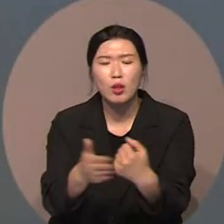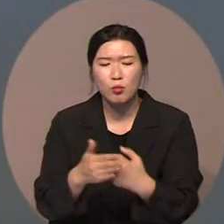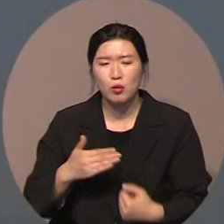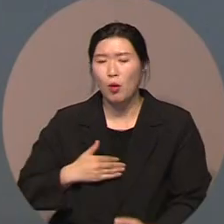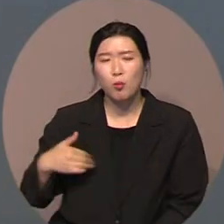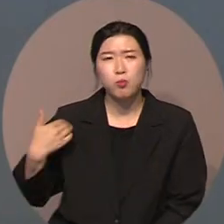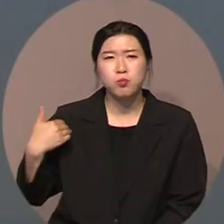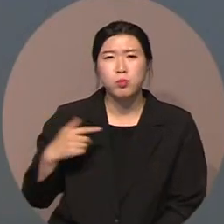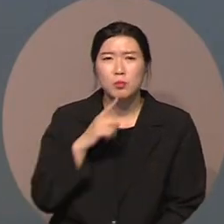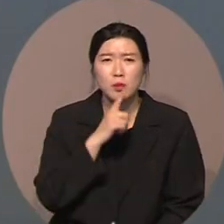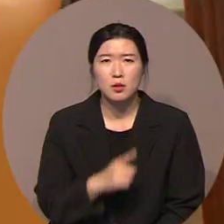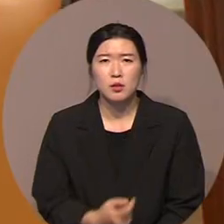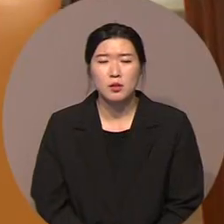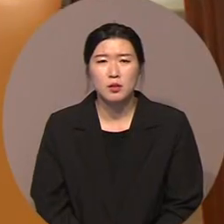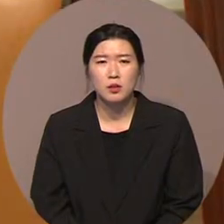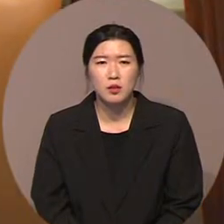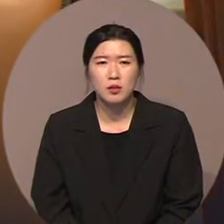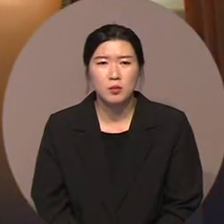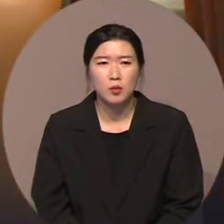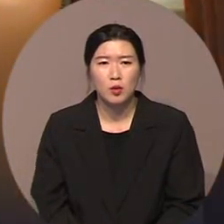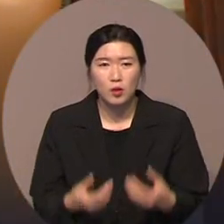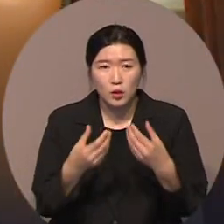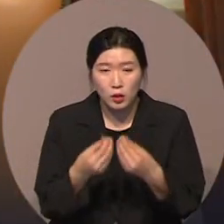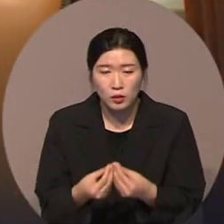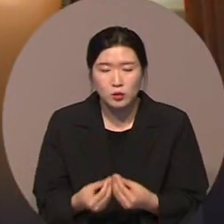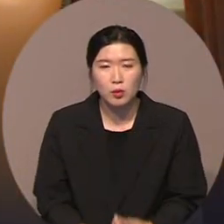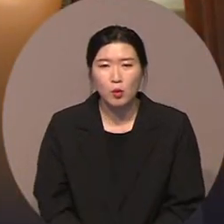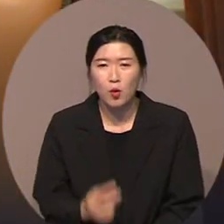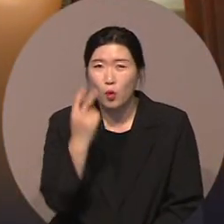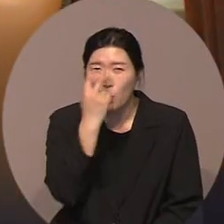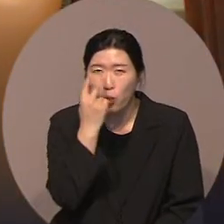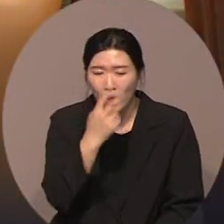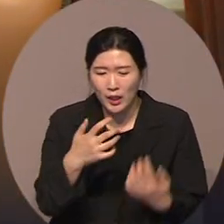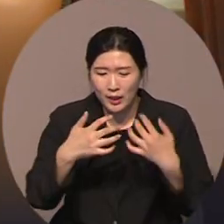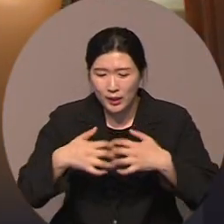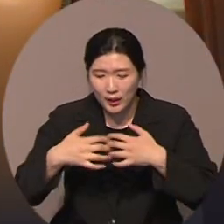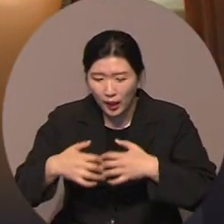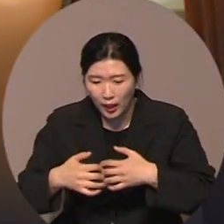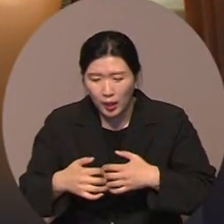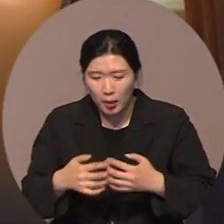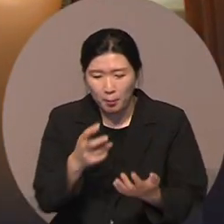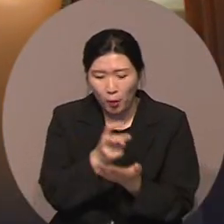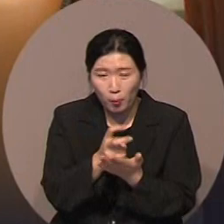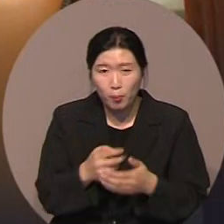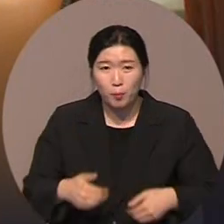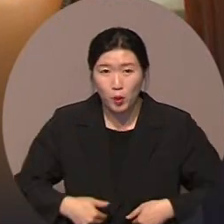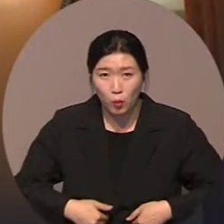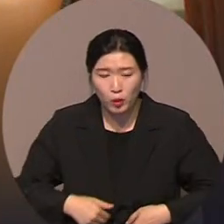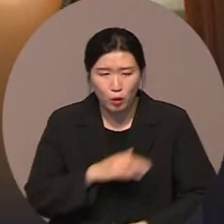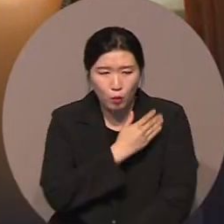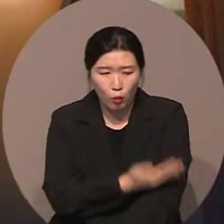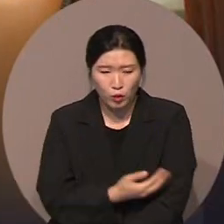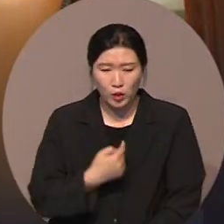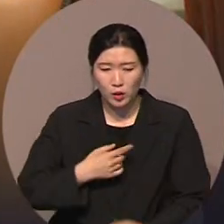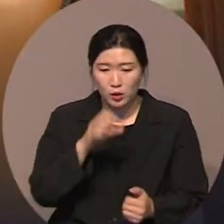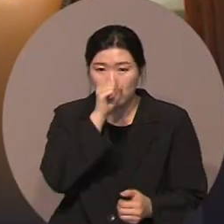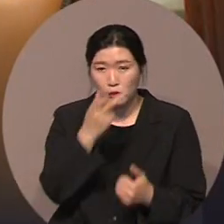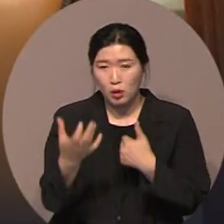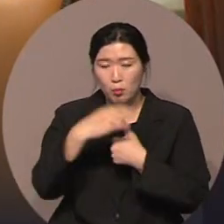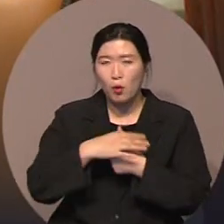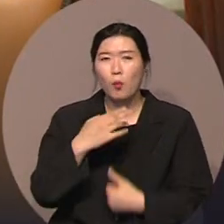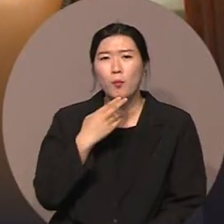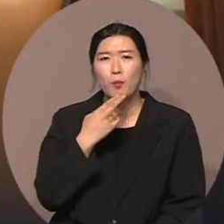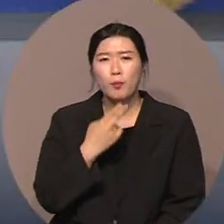없었다는 입장입니다. 뭐 시류 채취라든가 그 모니터라든가 이런 체계가 갖춰야 되는데 실제 우리 권한은 하나도 가지고